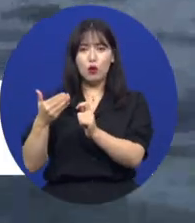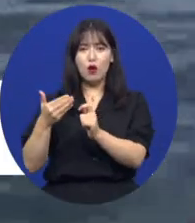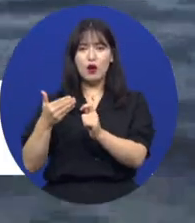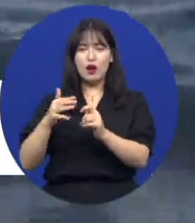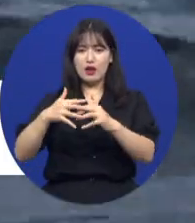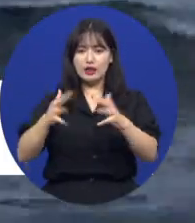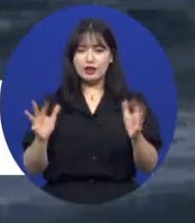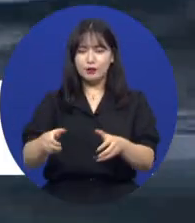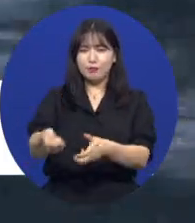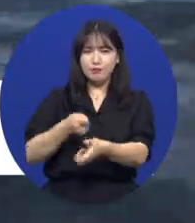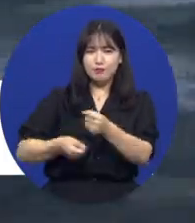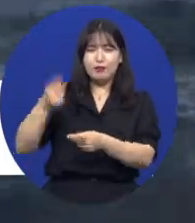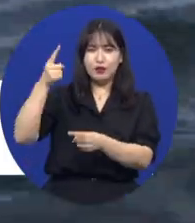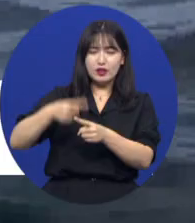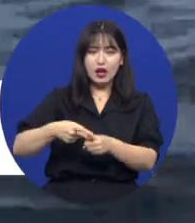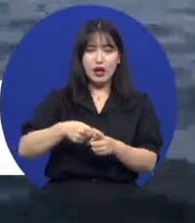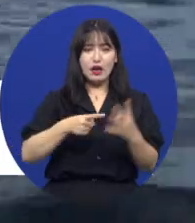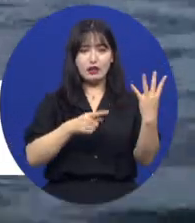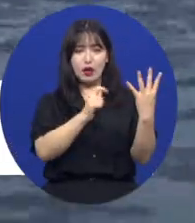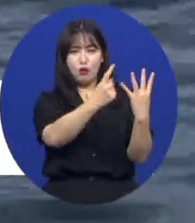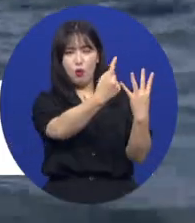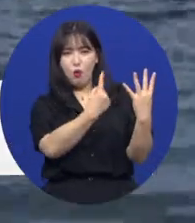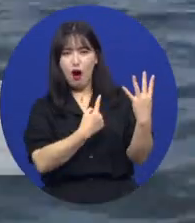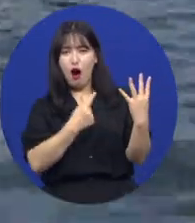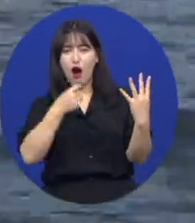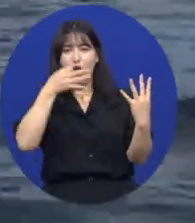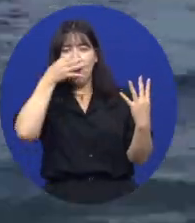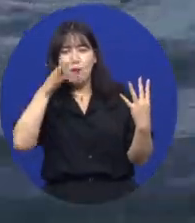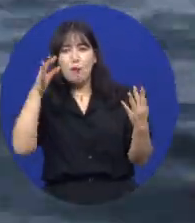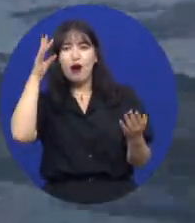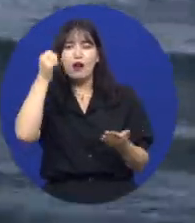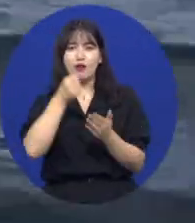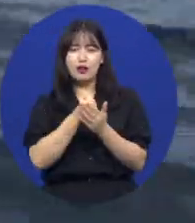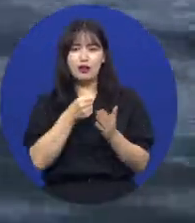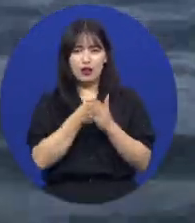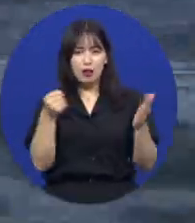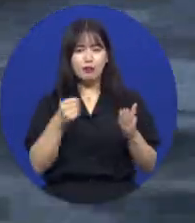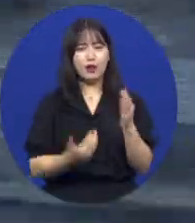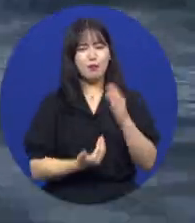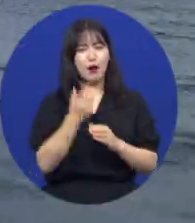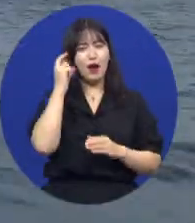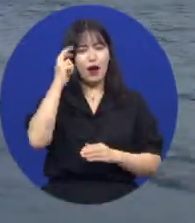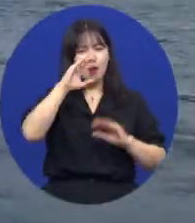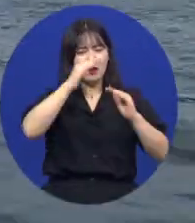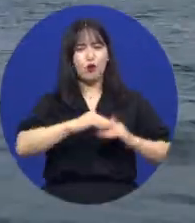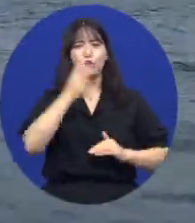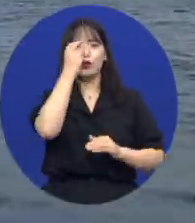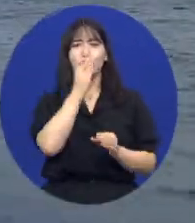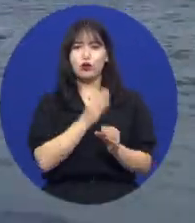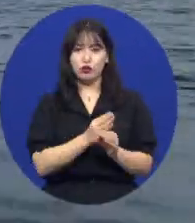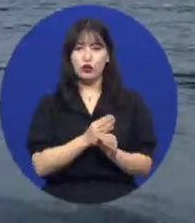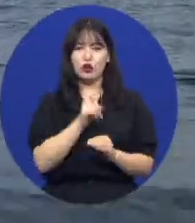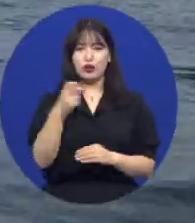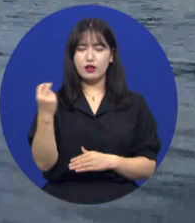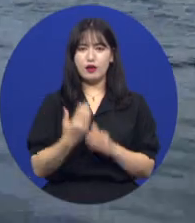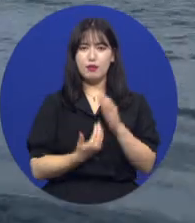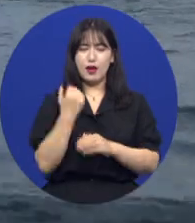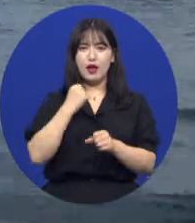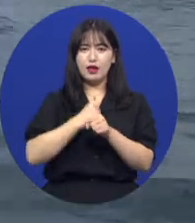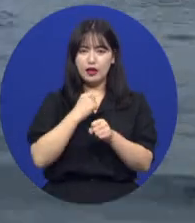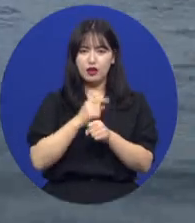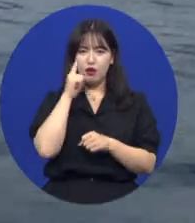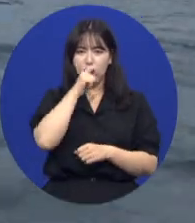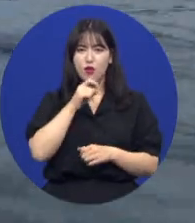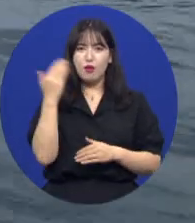끌어올리다 4 토노 손을 미처 보지 못해 사고가 난 것으로 보고 정확한 경위를 조사하는 한편 오염 방제작업을 벌이고